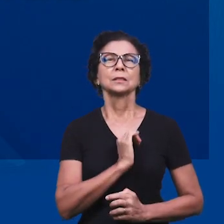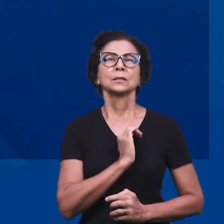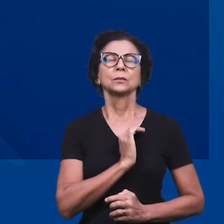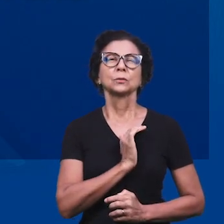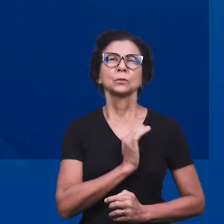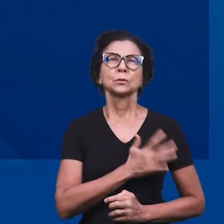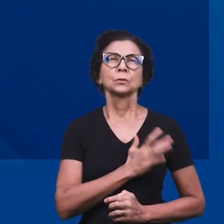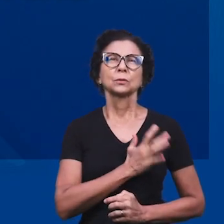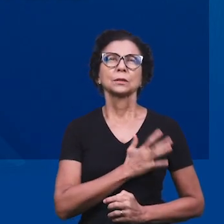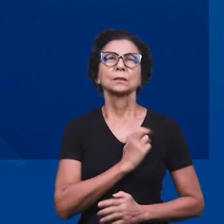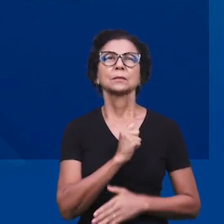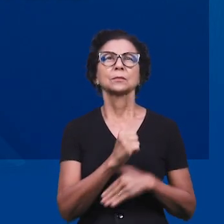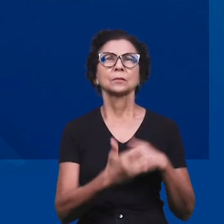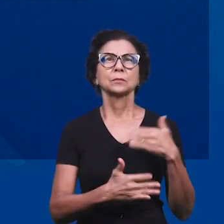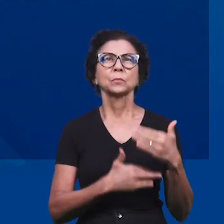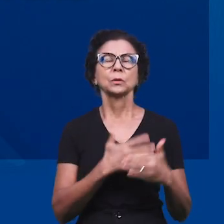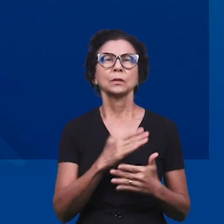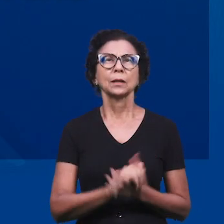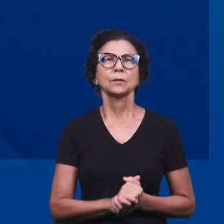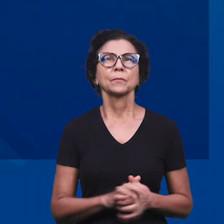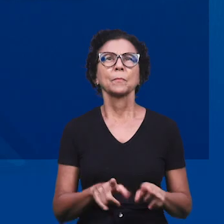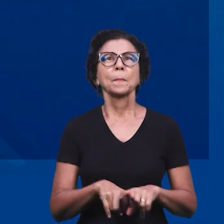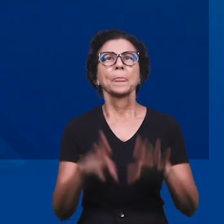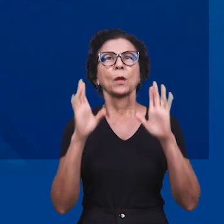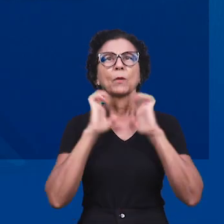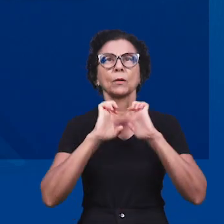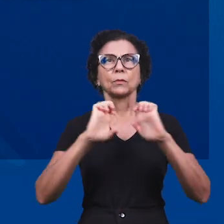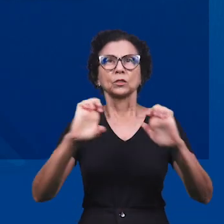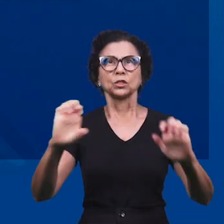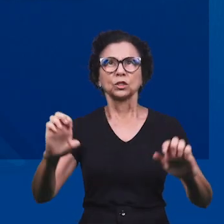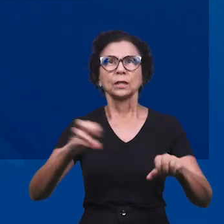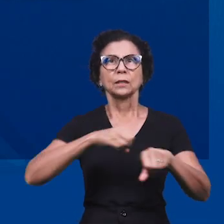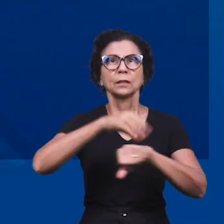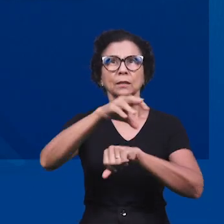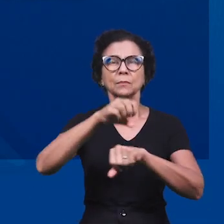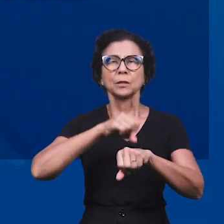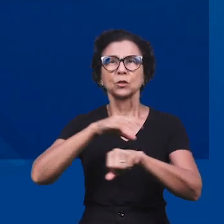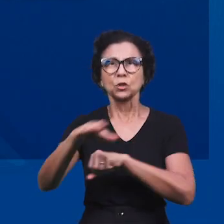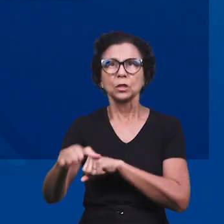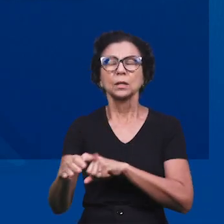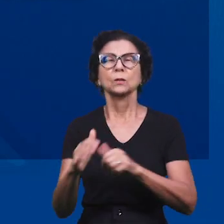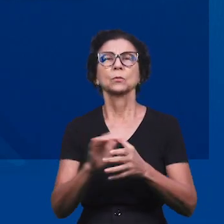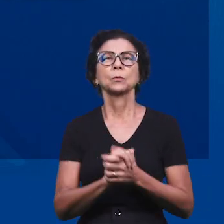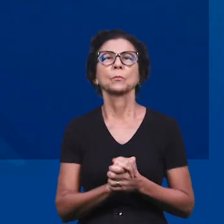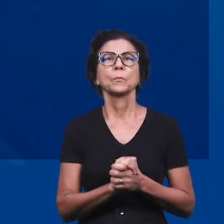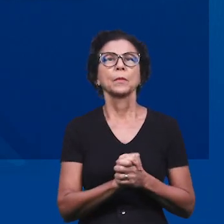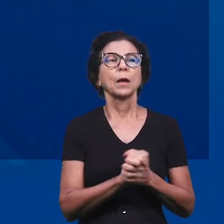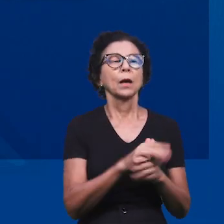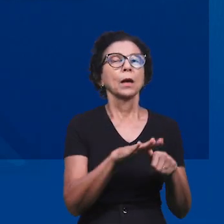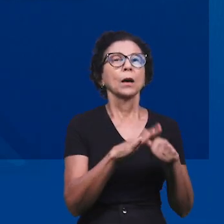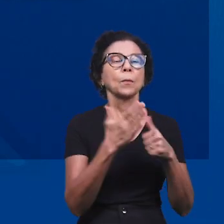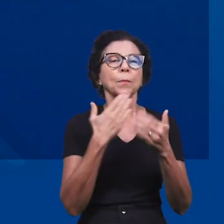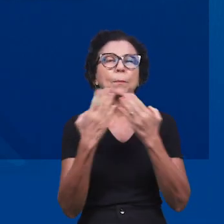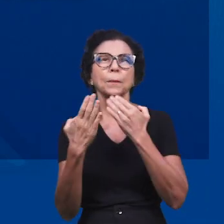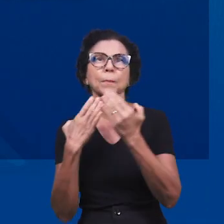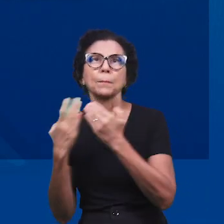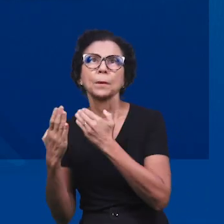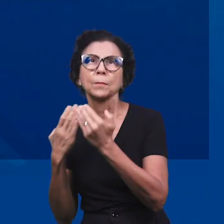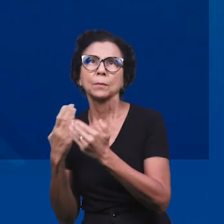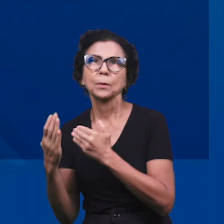Евангелия, оно передавалось из уст в уста. Это ученики, они передавали Слово